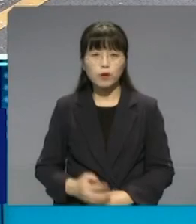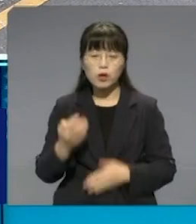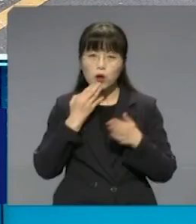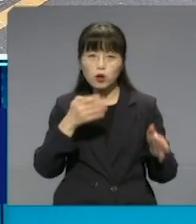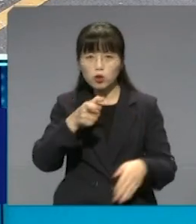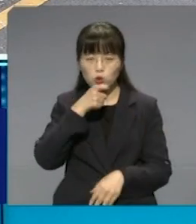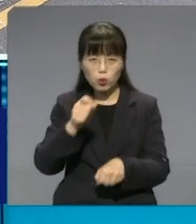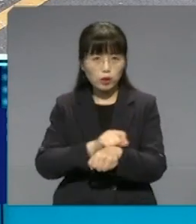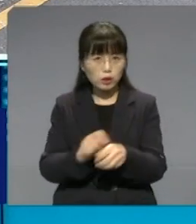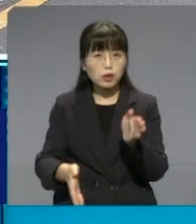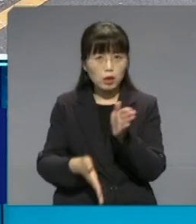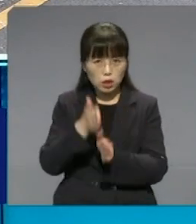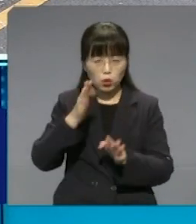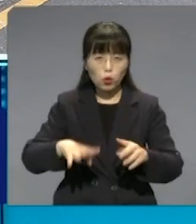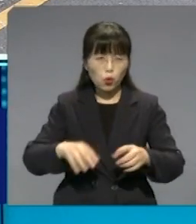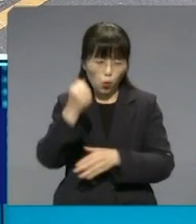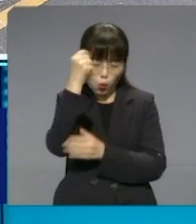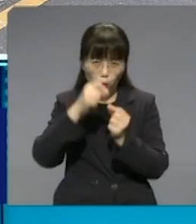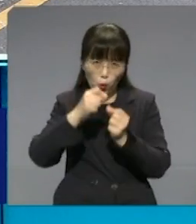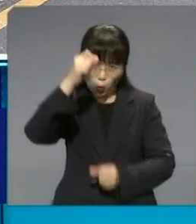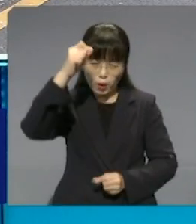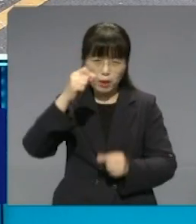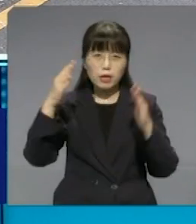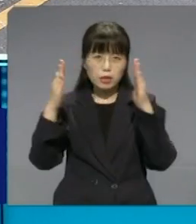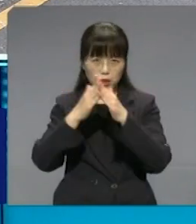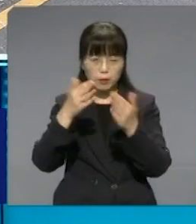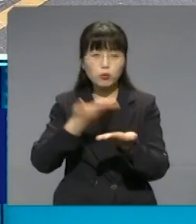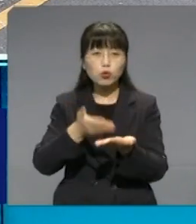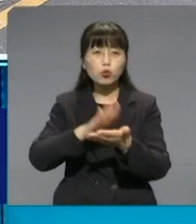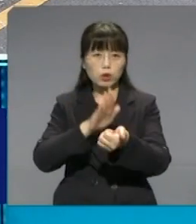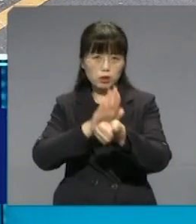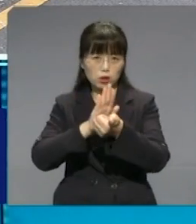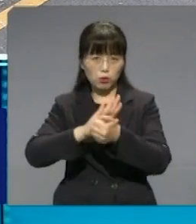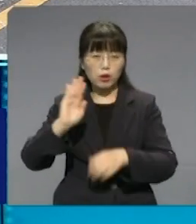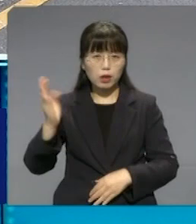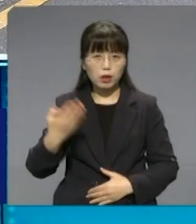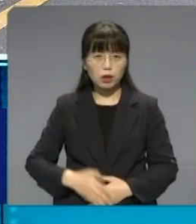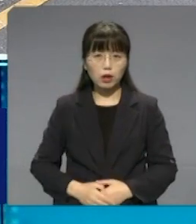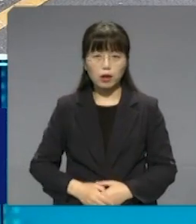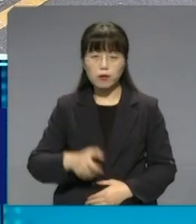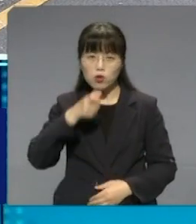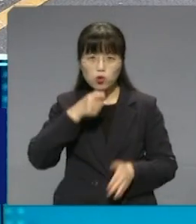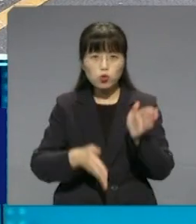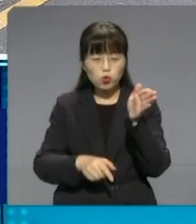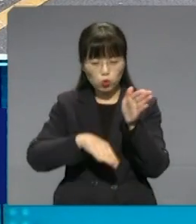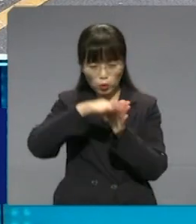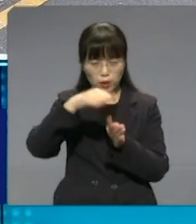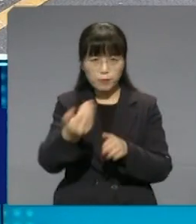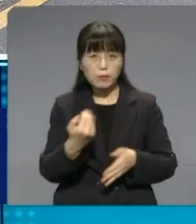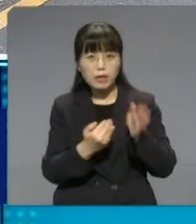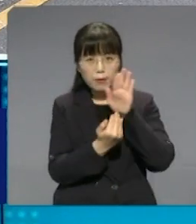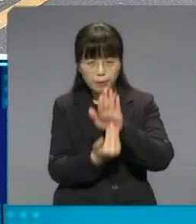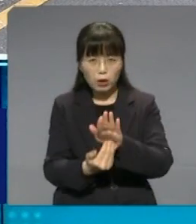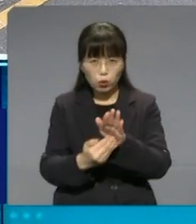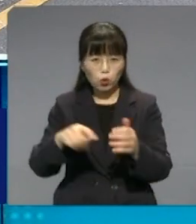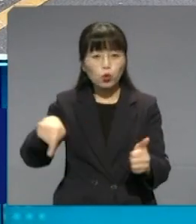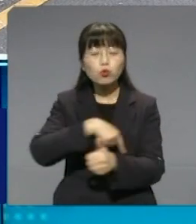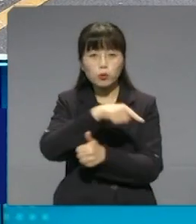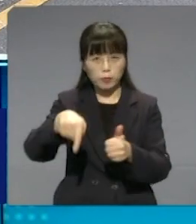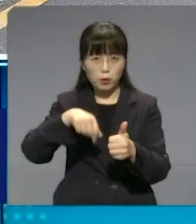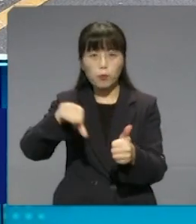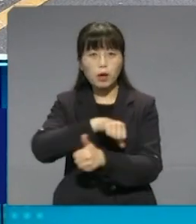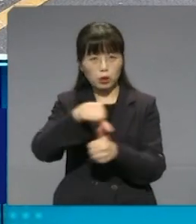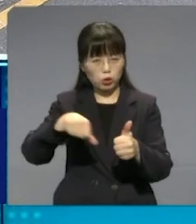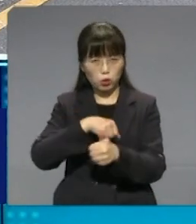경기도 수원 특례시가 오래된 저층 주택 집수리를 지원합니다 수해를 미리 막고 주거 환경도 나아질 걸로